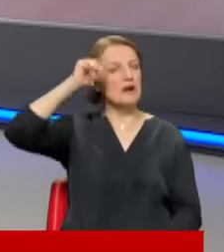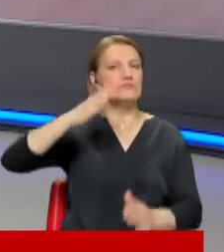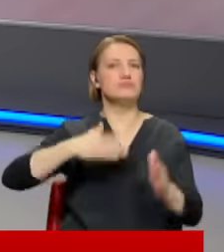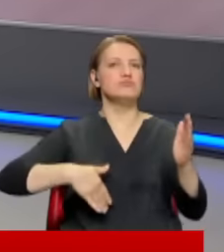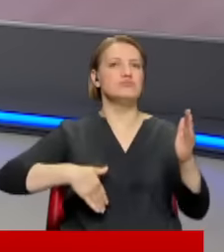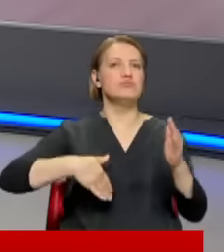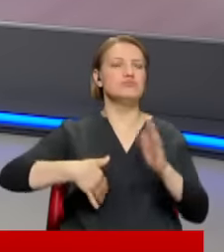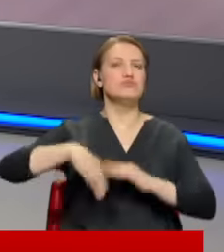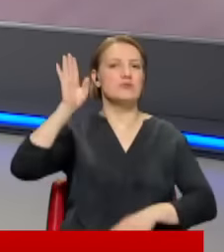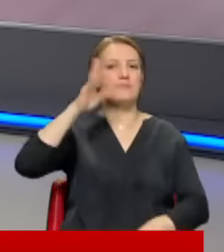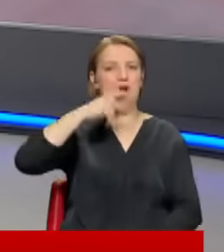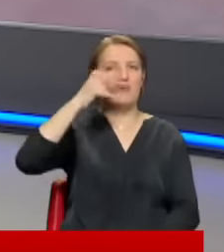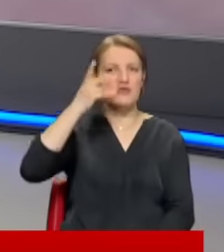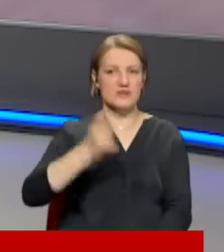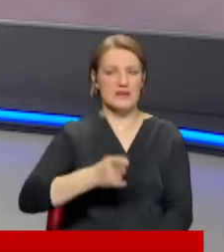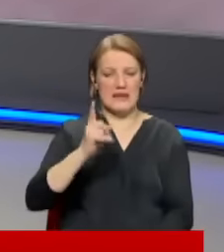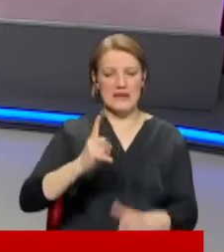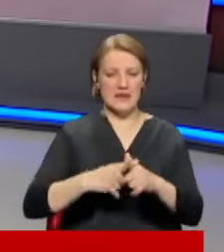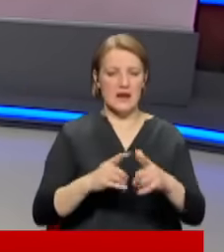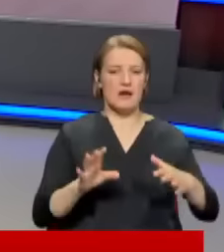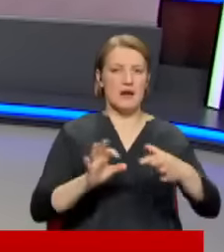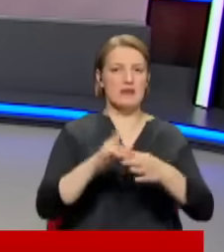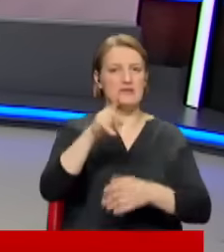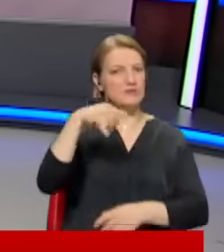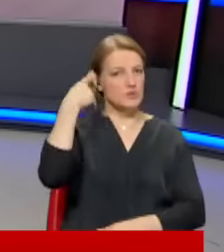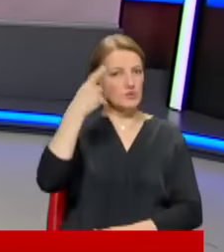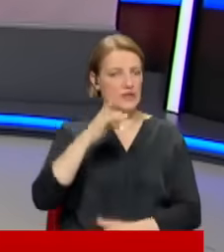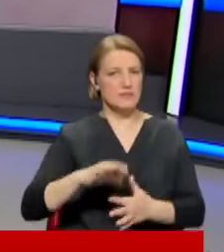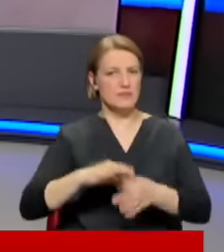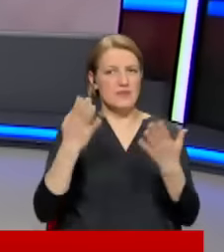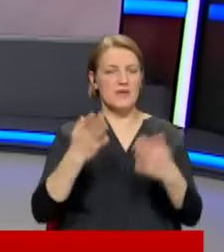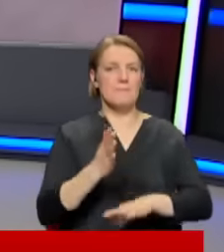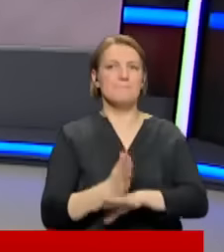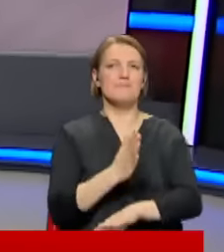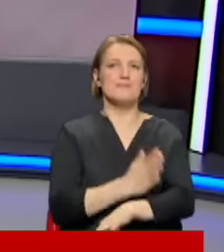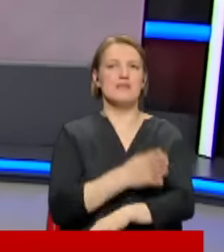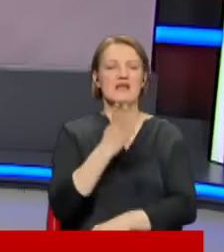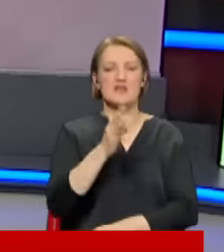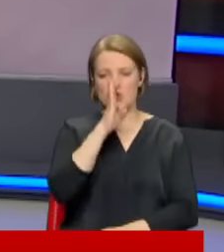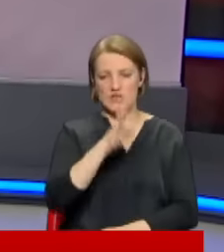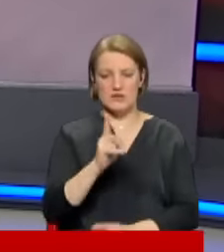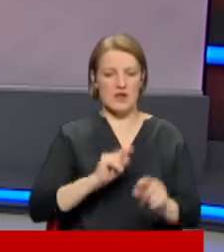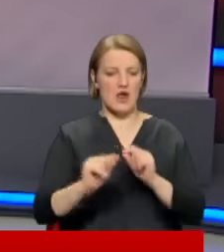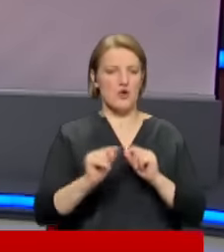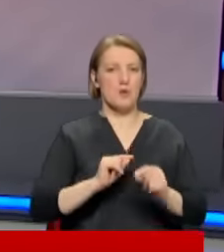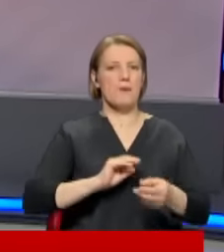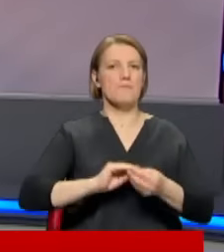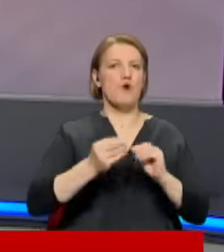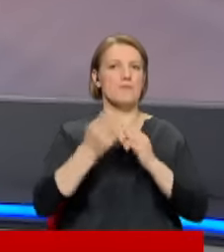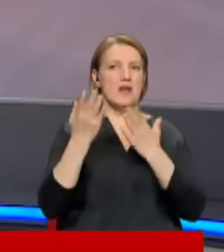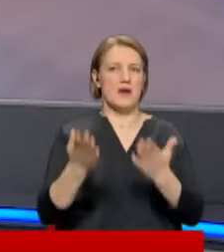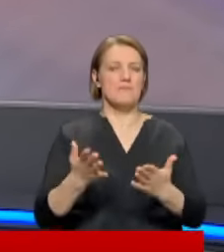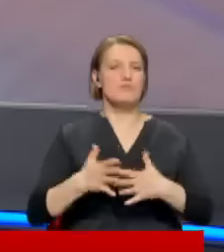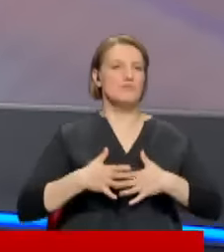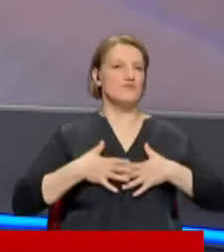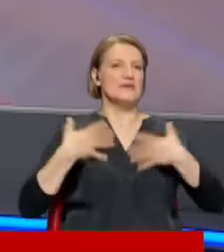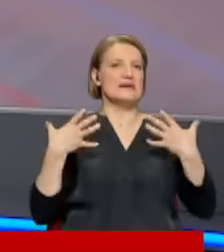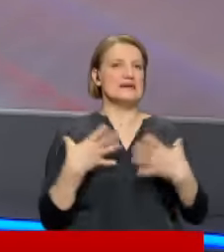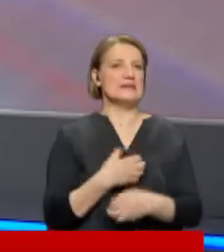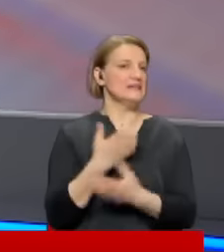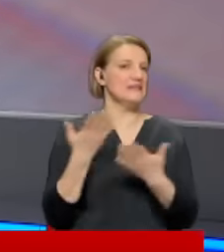Sizlere de aktarmış olalım. Kiralarla ilgili acaba sizin düşünceniz nedir? Memlekette ciddi bir ekonomik sorun, buhran, neyse